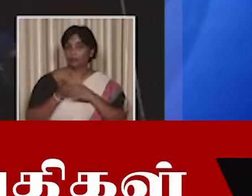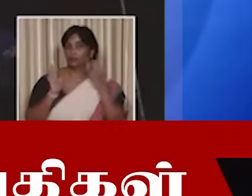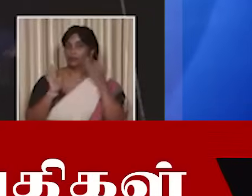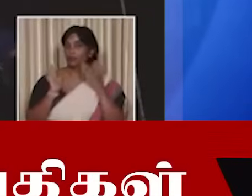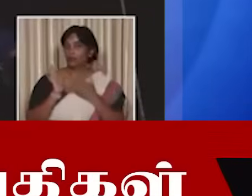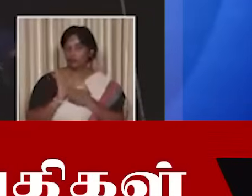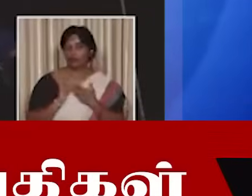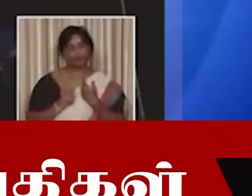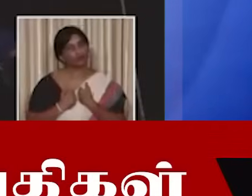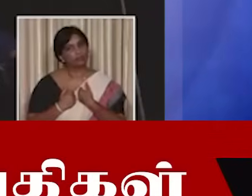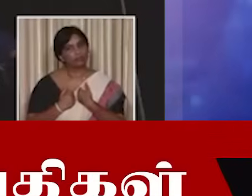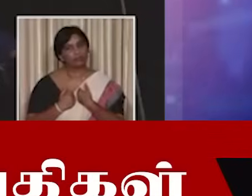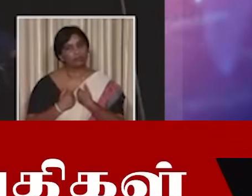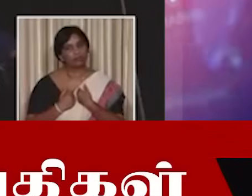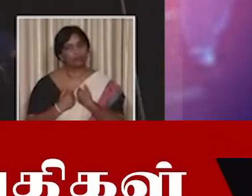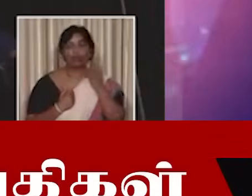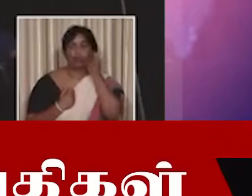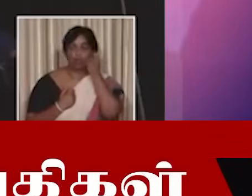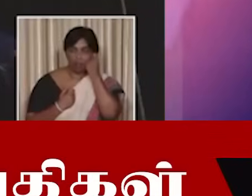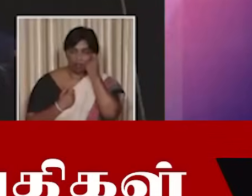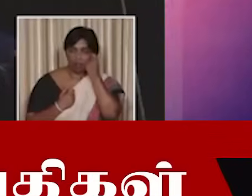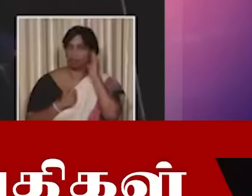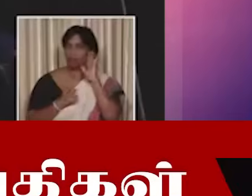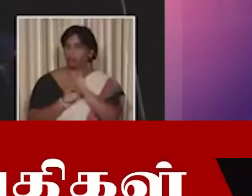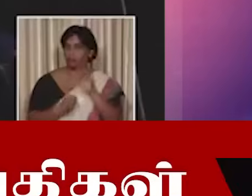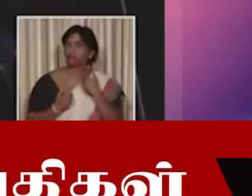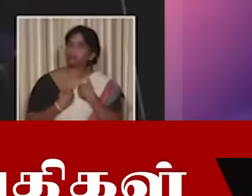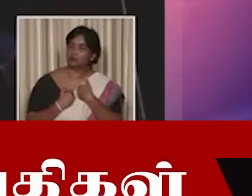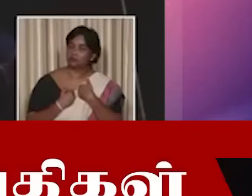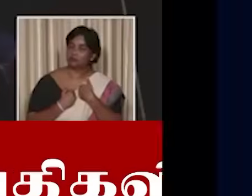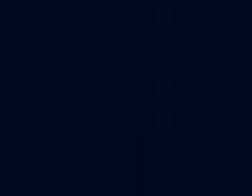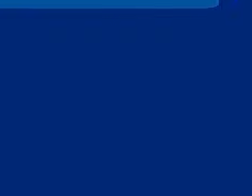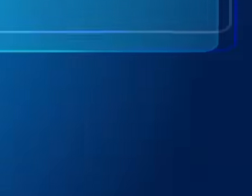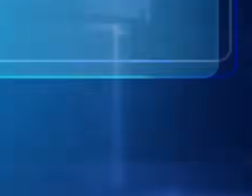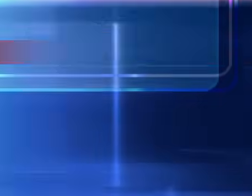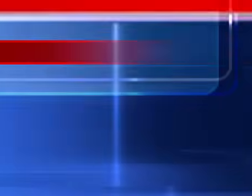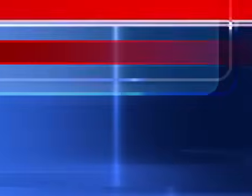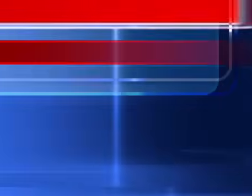எமக்காக போராடி உயிர் நீத்தவர்களை பாராளுமன்றத்தில் நினைவு கூர்ந்த சுமந்திரன்.